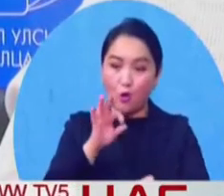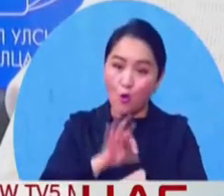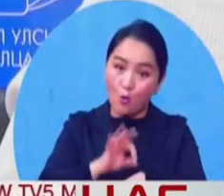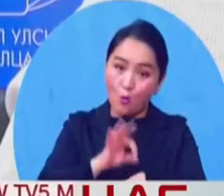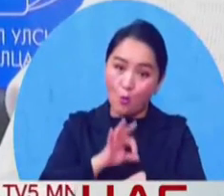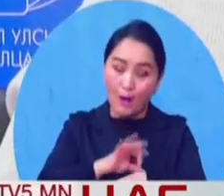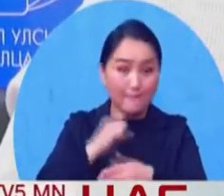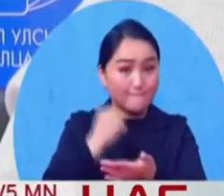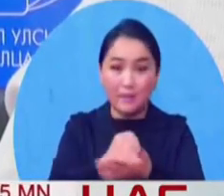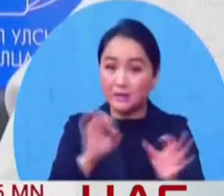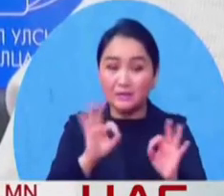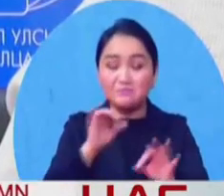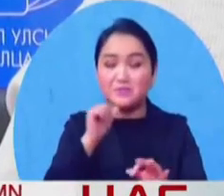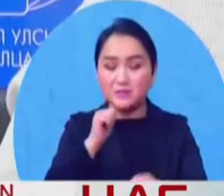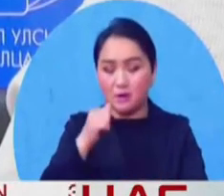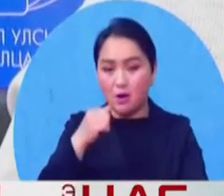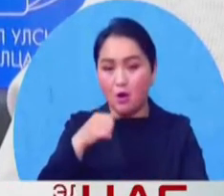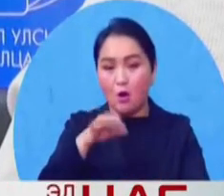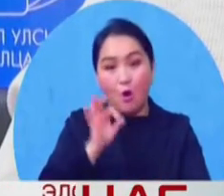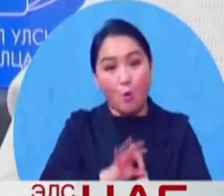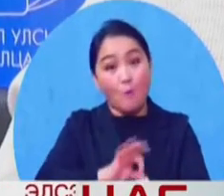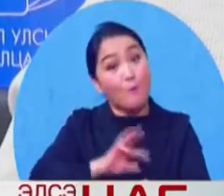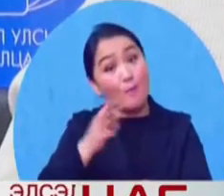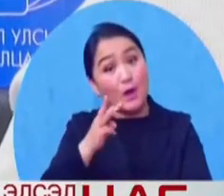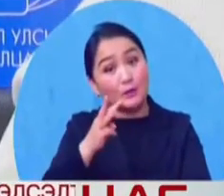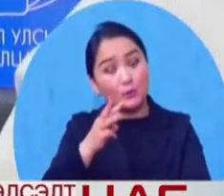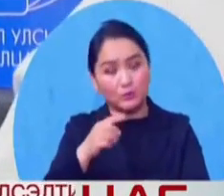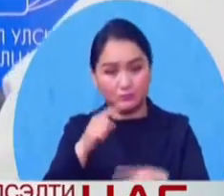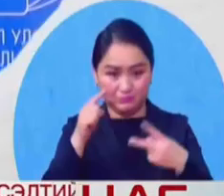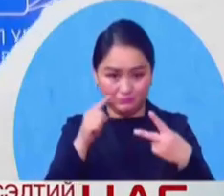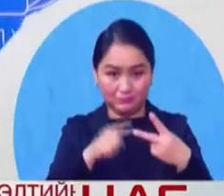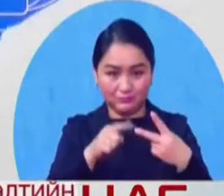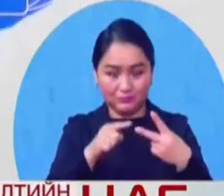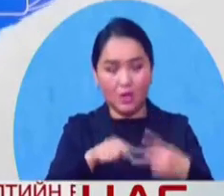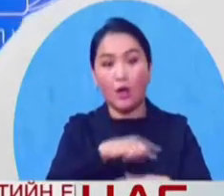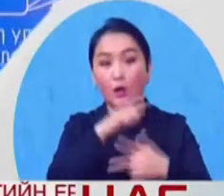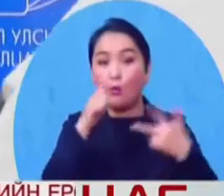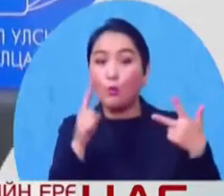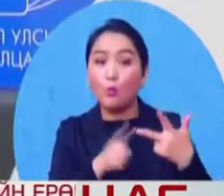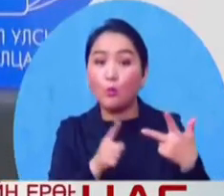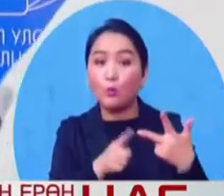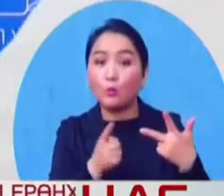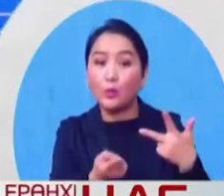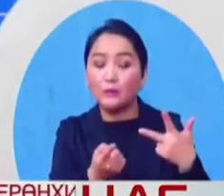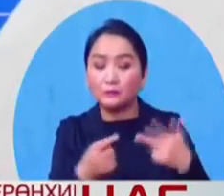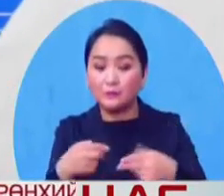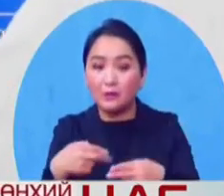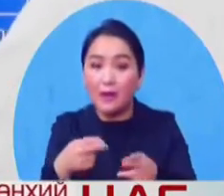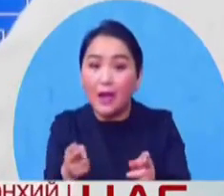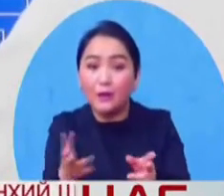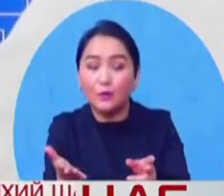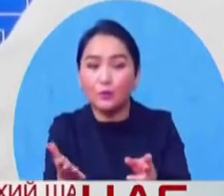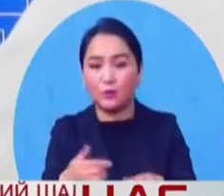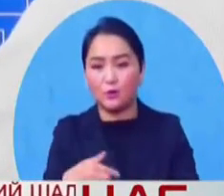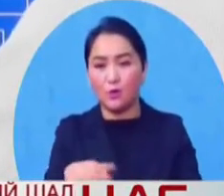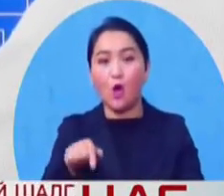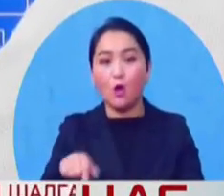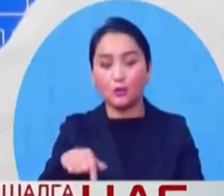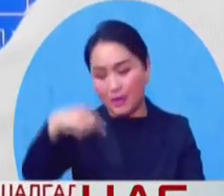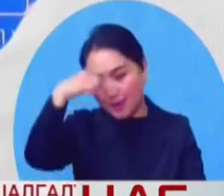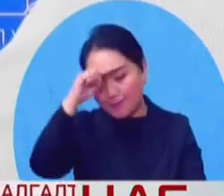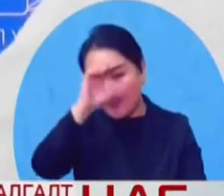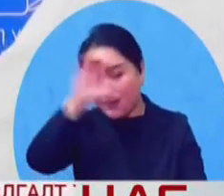оруулж шалгалт өгөх анги. За 3 дугаарт нь бол яг одоо эмнэлэгт хэвтэж байгаа гэдэг юм уу, өнөөдөр өвчлөсөн байгаа хүүхдүүдийг бид нэ зохион байгуулахаар